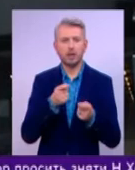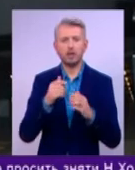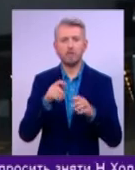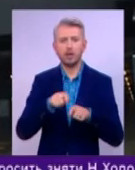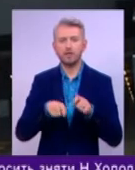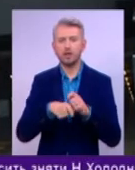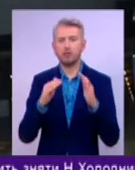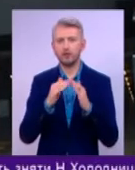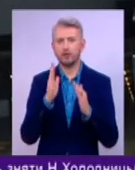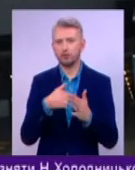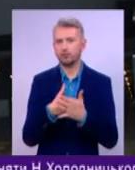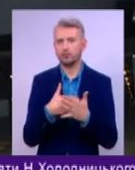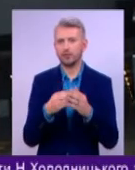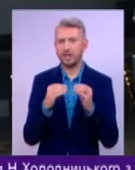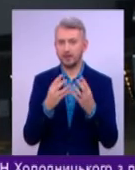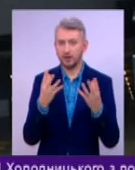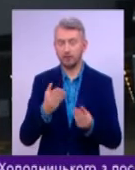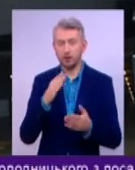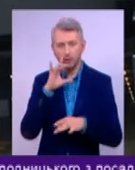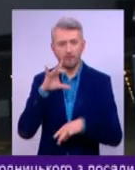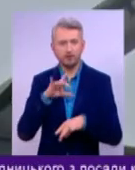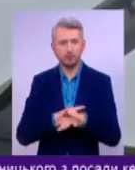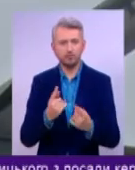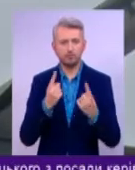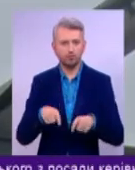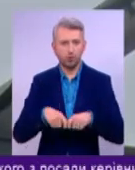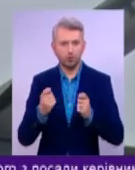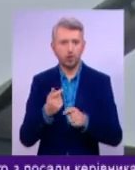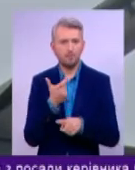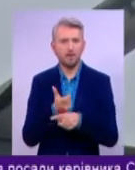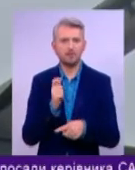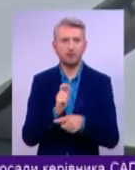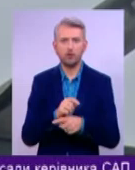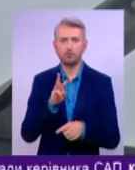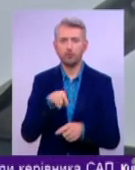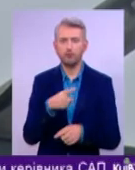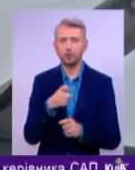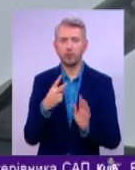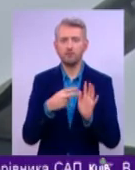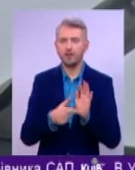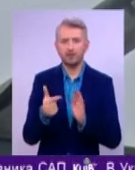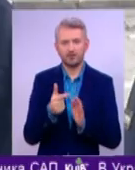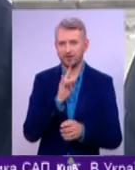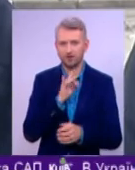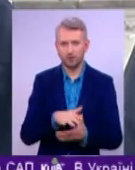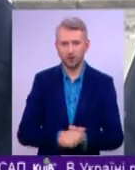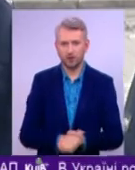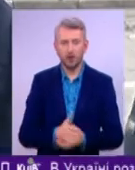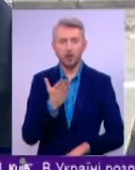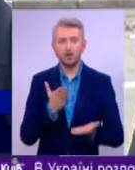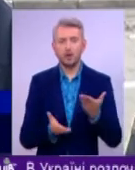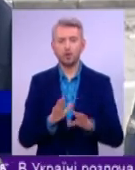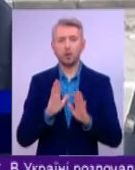до 10 днів. І якщо виявлять кричущі порушення, то максимальним штрафом у 170 гривень ТРЦ не відбудеться. Якщо